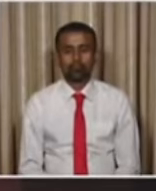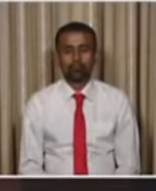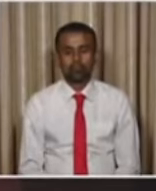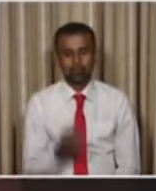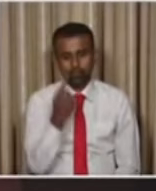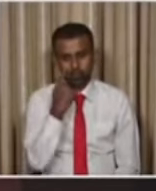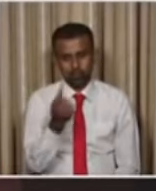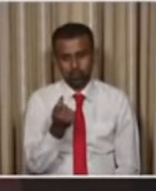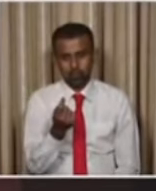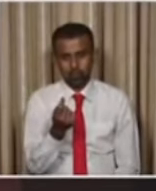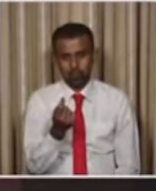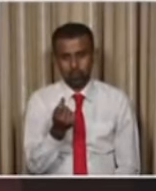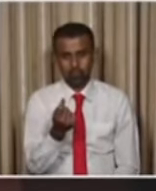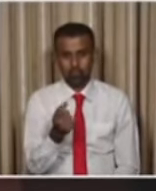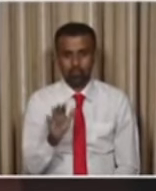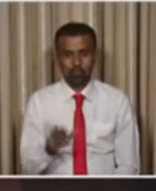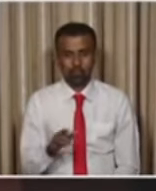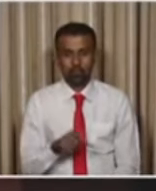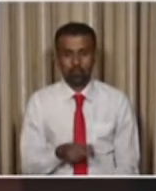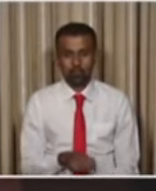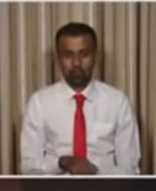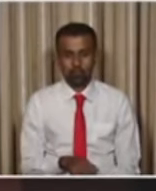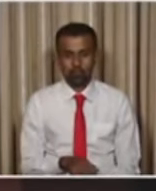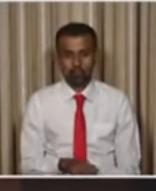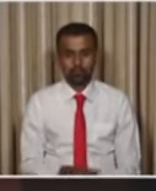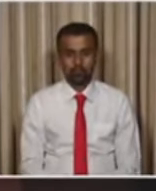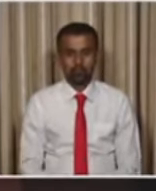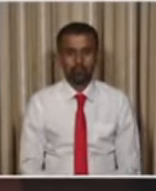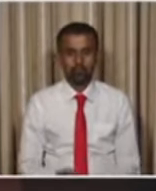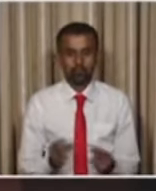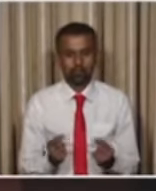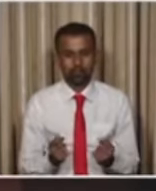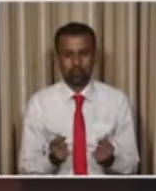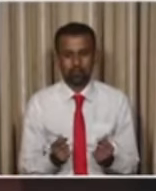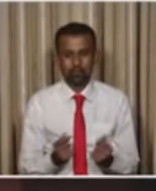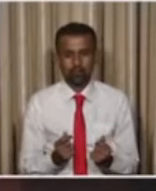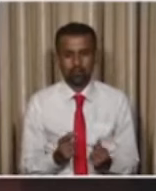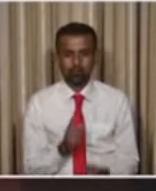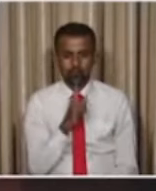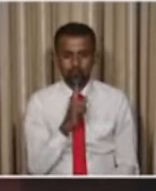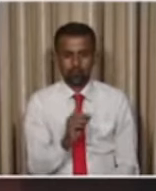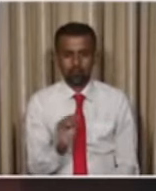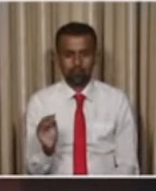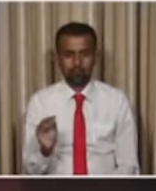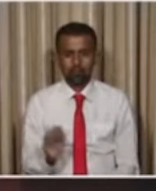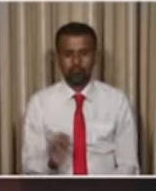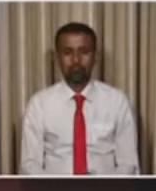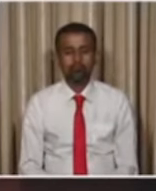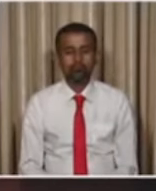සමහරවල් ඔබතුමා මේ සිටින මොහොතේ මම ඉක්මනින් කාරණාවක් ඉදිරිපත් කරන්නට කමක් නැද්ද?